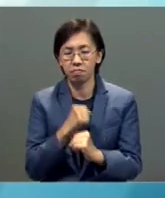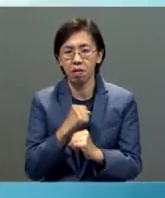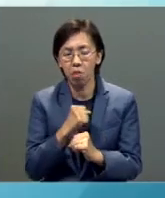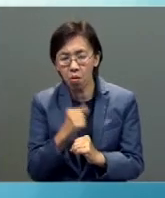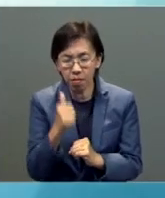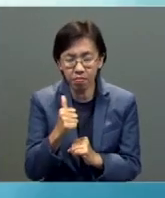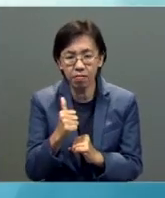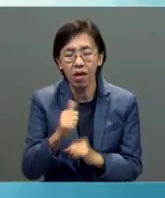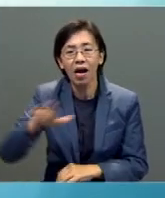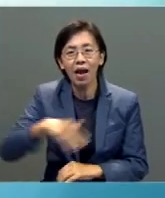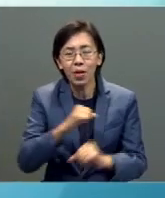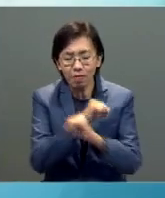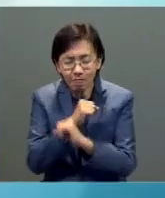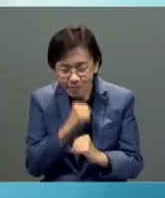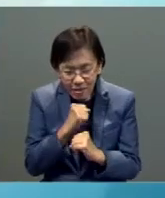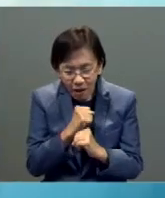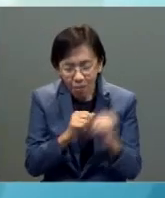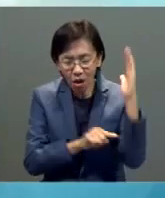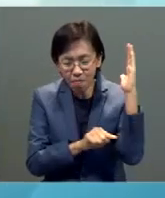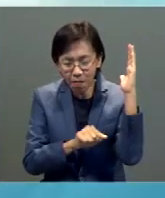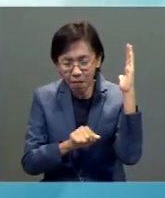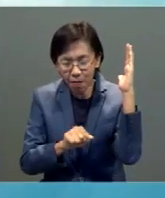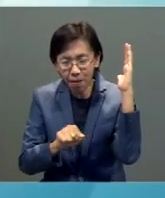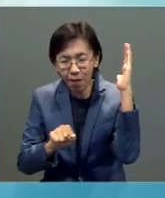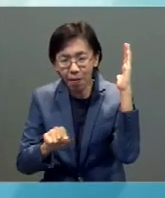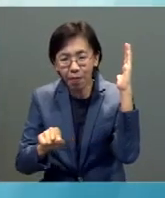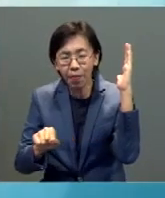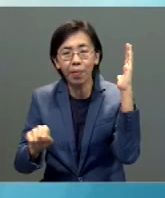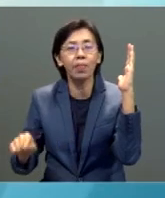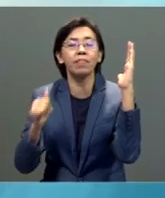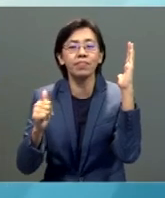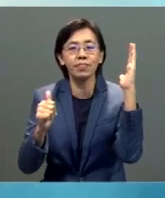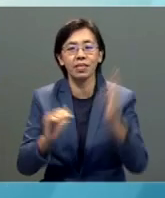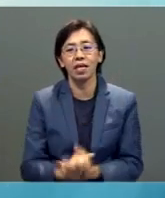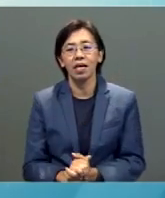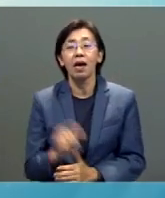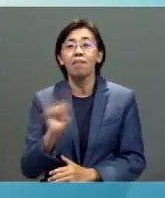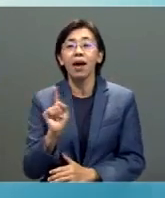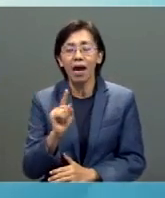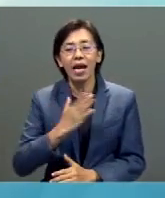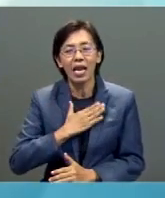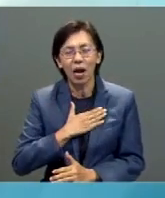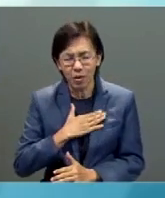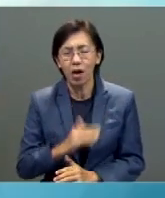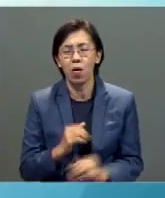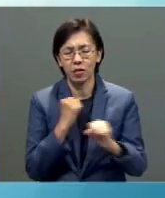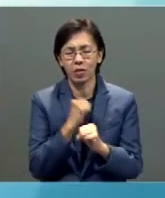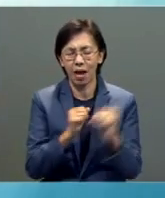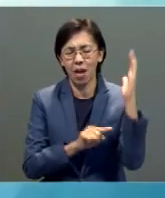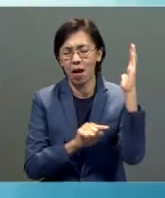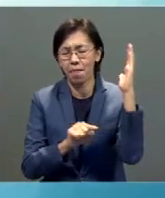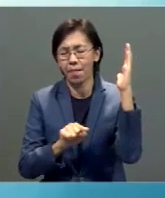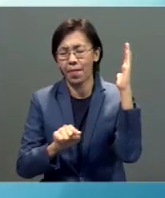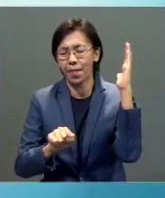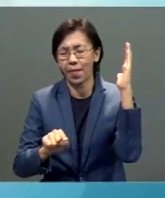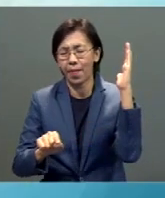รียกว่าเป็นความสำเร็จเล็กๆระหว่างทางที่เราเดินทางเข้ามานะครับภาษาอังกฤษก็บอกว่า small success ต้องเก็บความสำเร็จเ